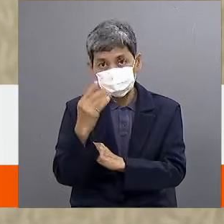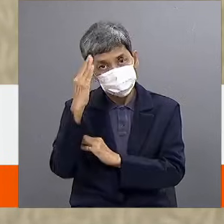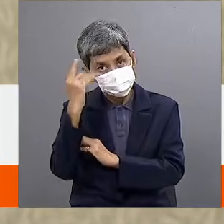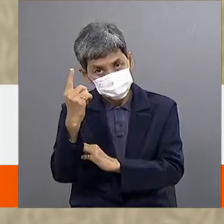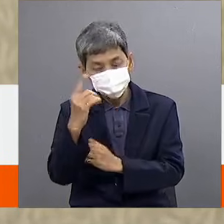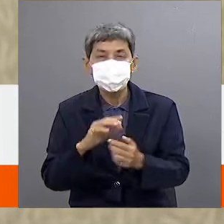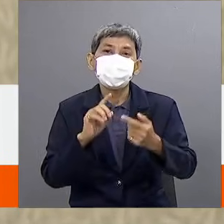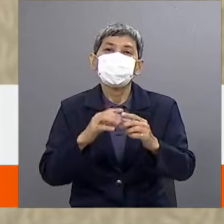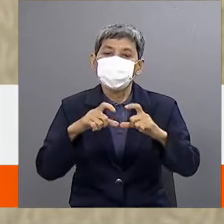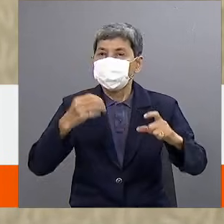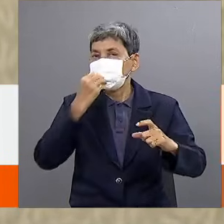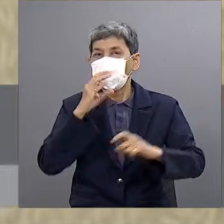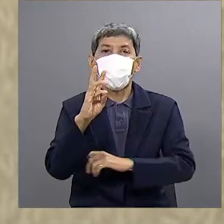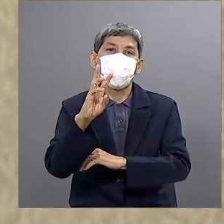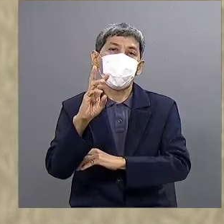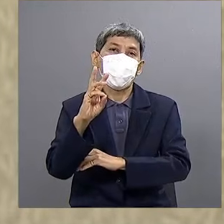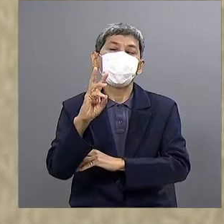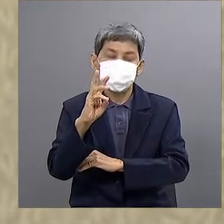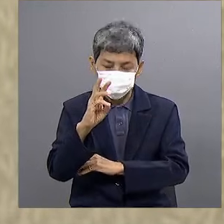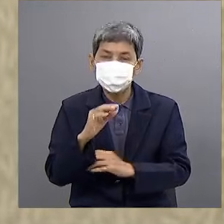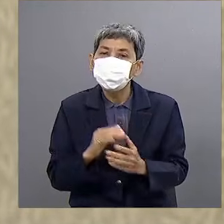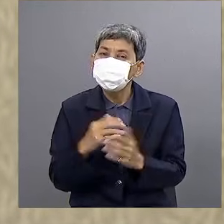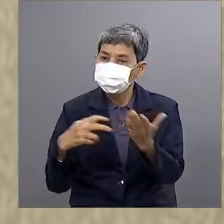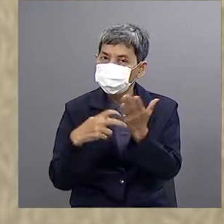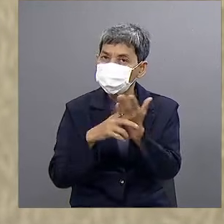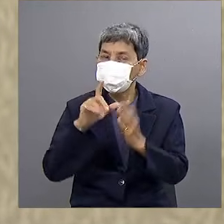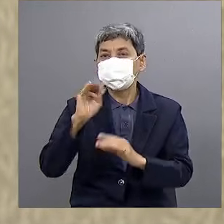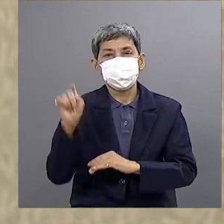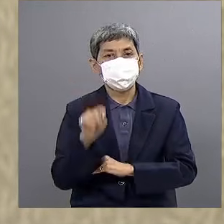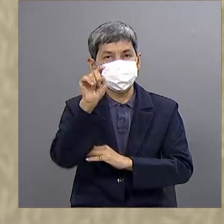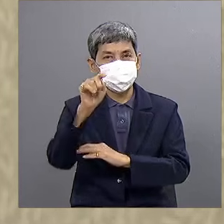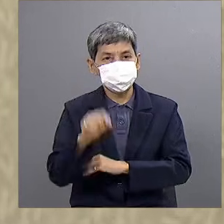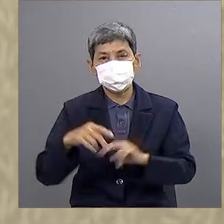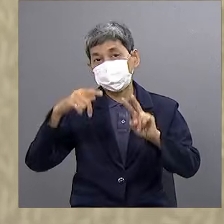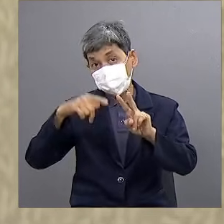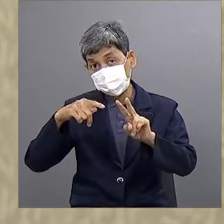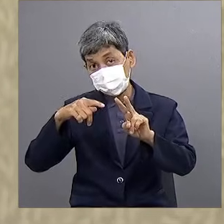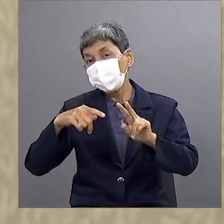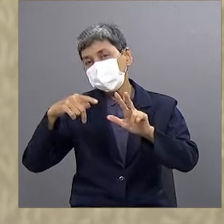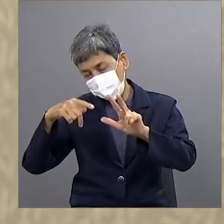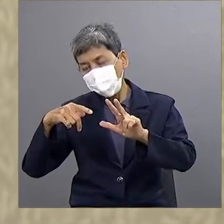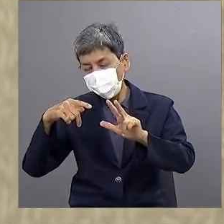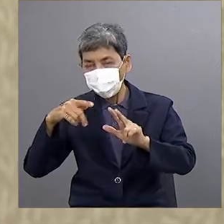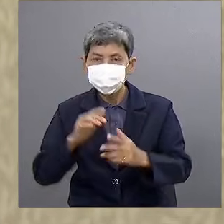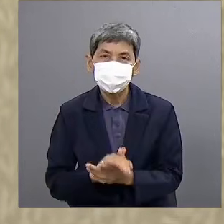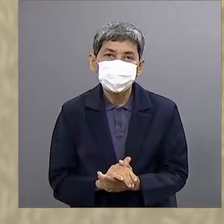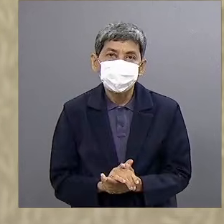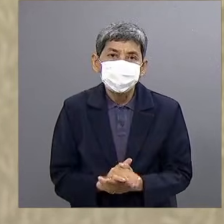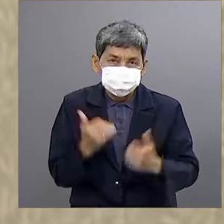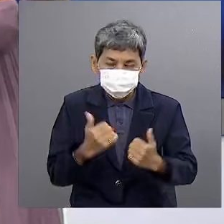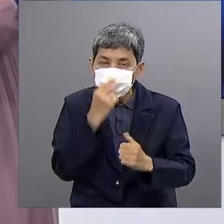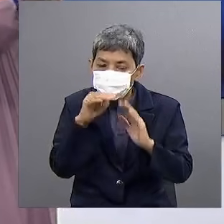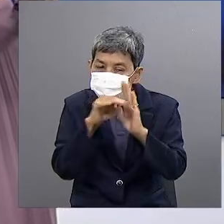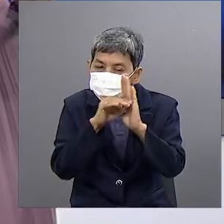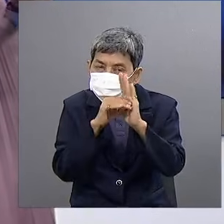าร600บาทต่อคืนสนับสนุนตั๋วเครื่องบิน 40% ไม่เกิน 2,000 บาทหรือ 3,000 บาทโดยดูตามเงื่อนไขของแต่ละจังหวั